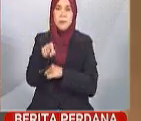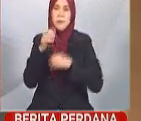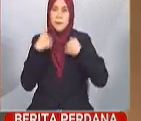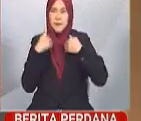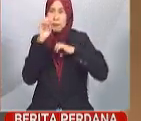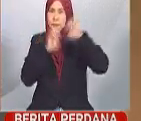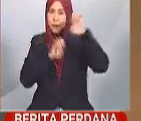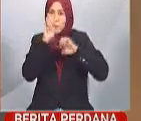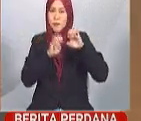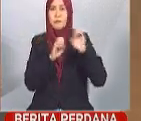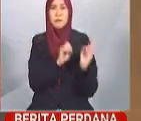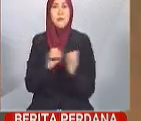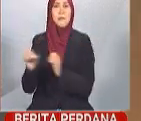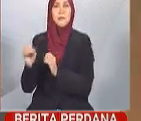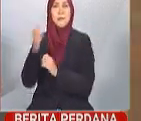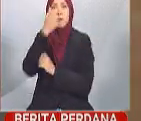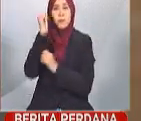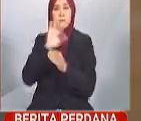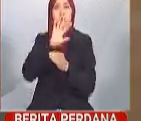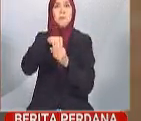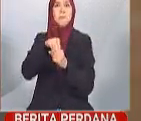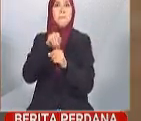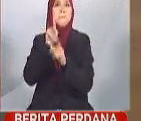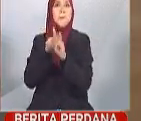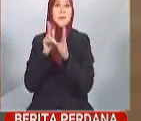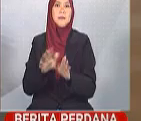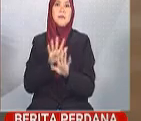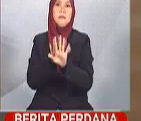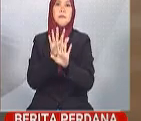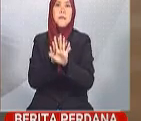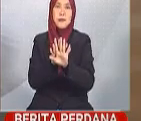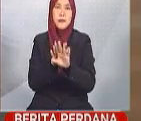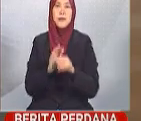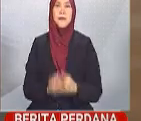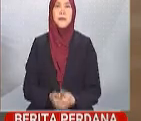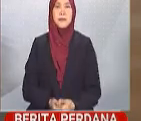penilaian bagi penganjuran melibatkan peserta yang ramai